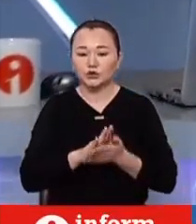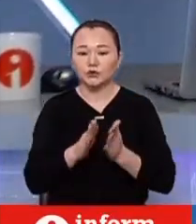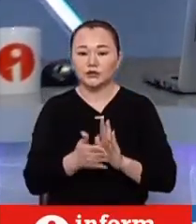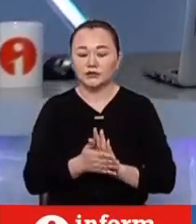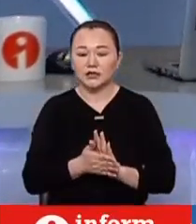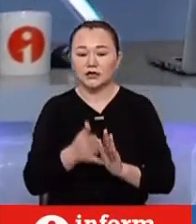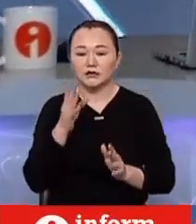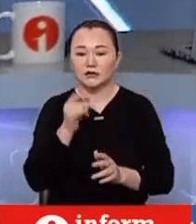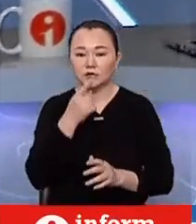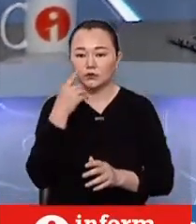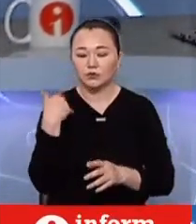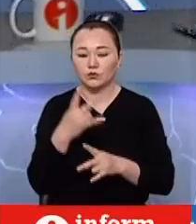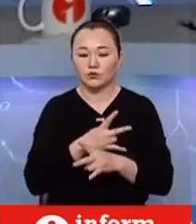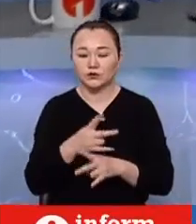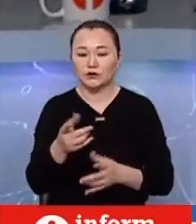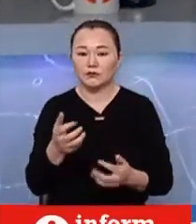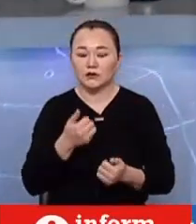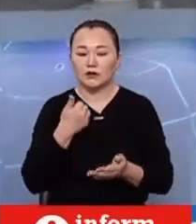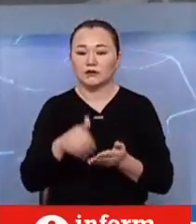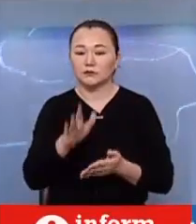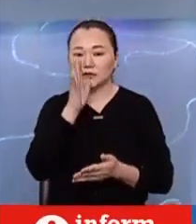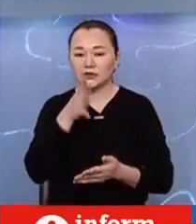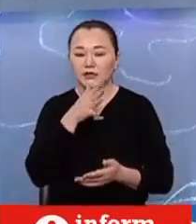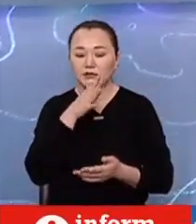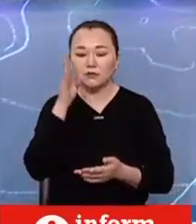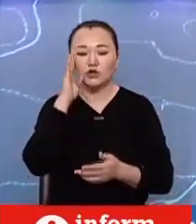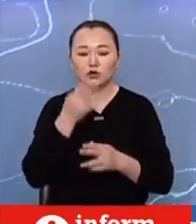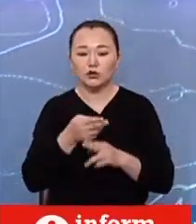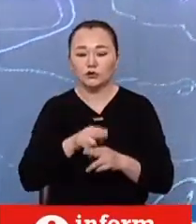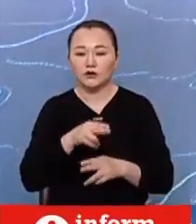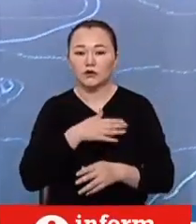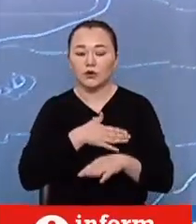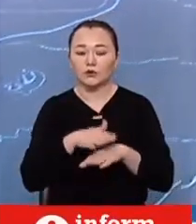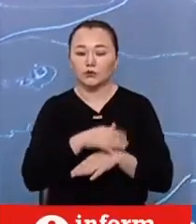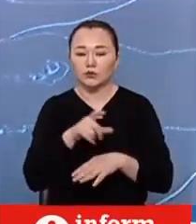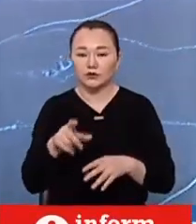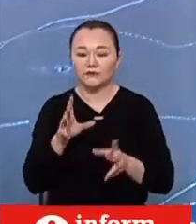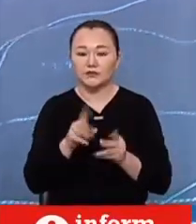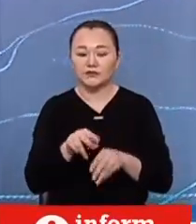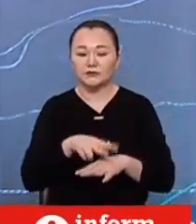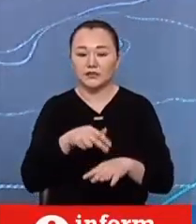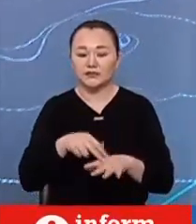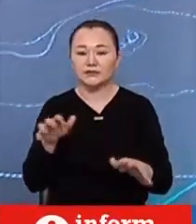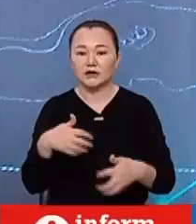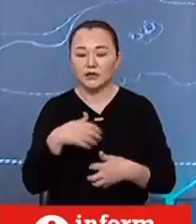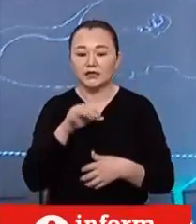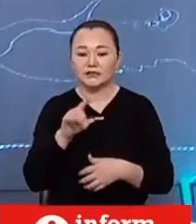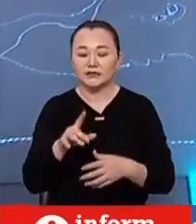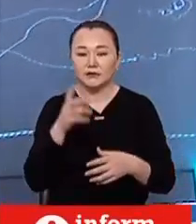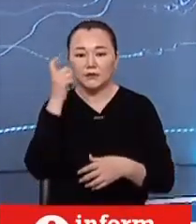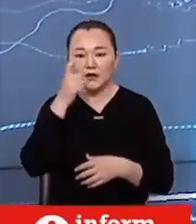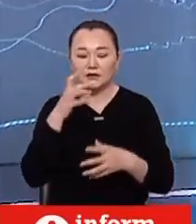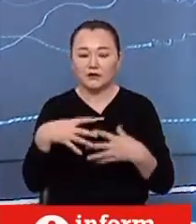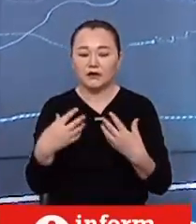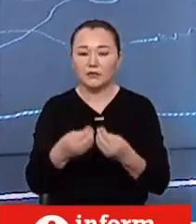ситуации. Накануне ночью там не приняли 5-летнего мальчика, которого волонтеры вместе с полицейскими забрали из пьяной